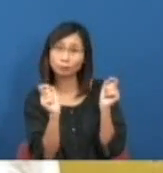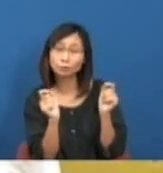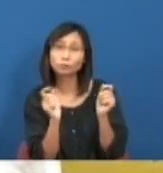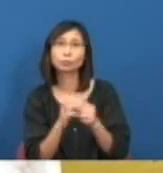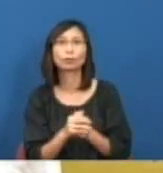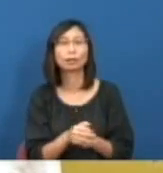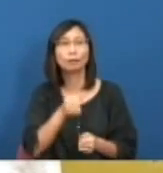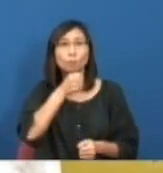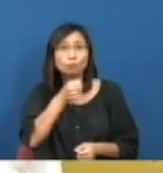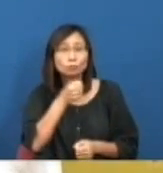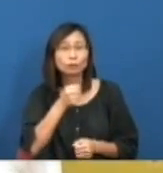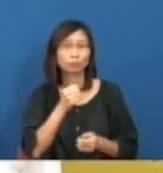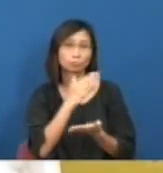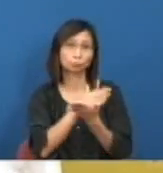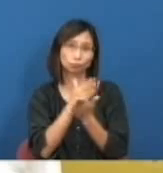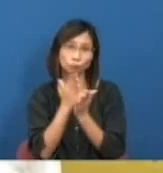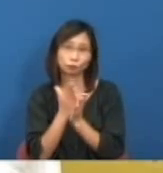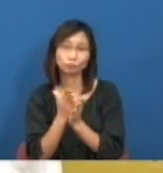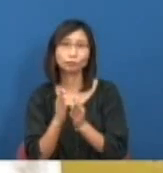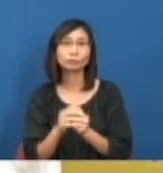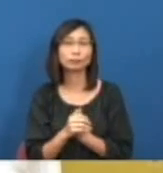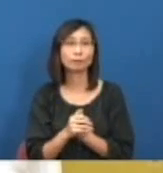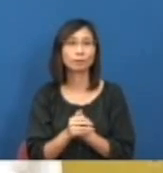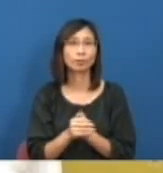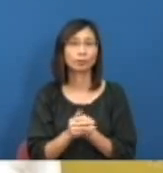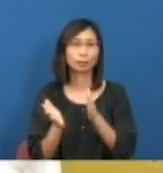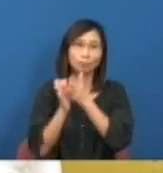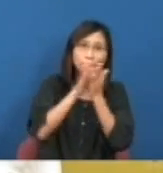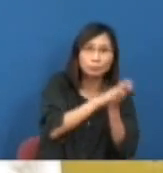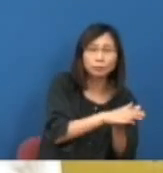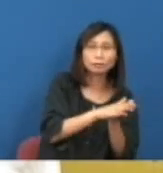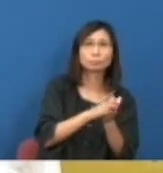到訪談啊，就唔可以即係淨係一邊咯，一邊倒咯。咁